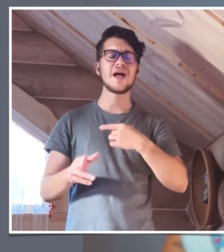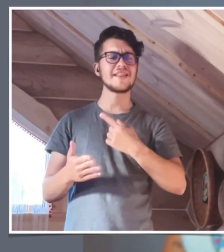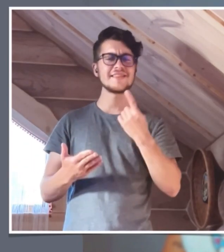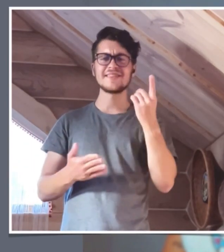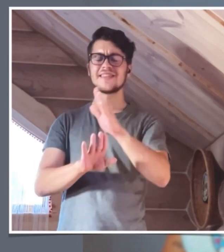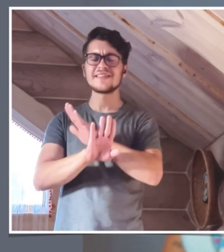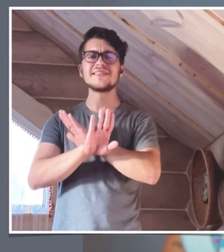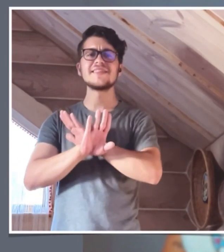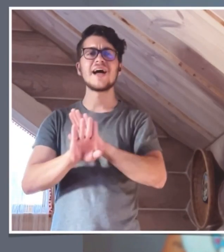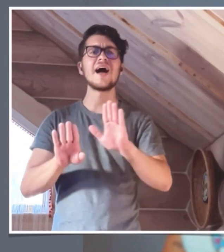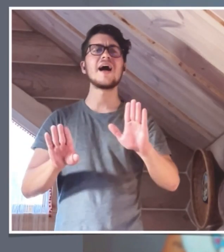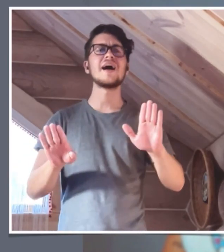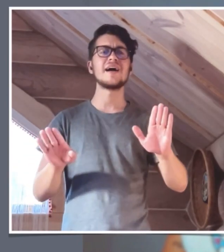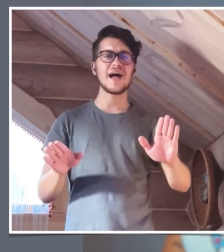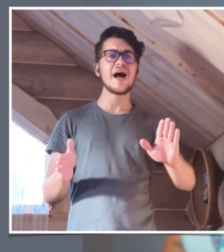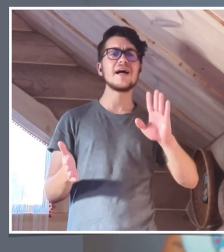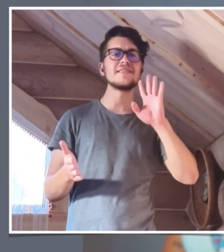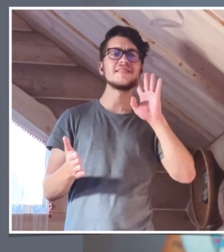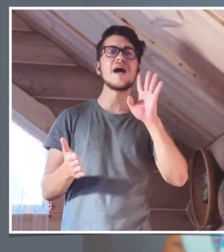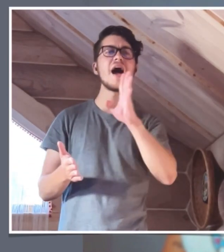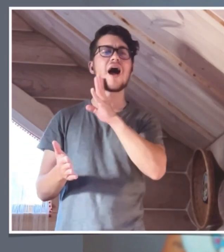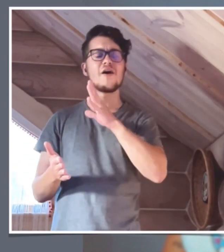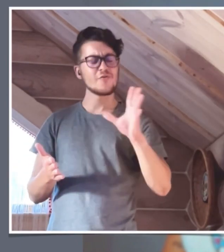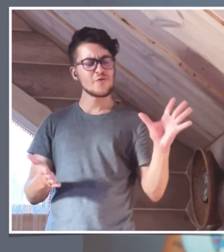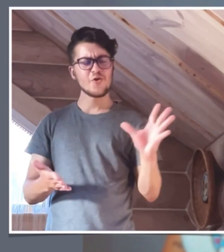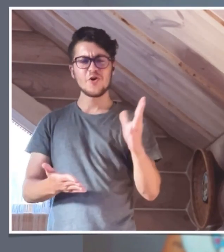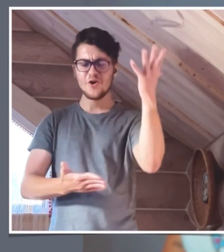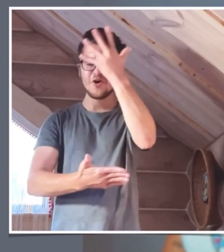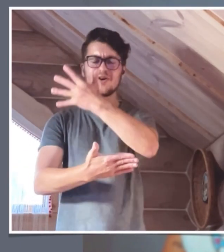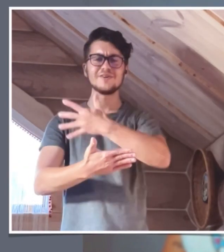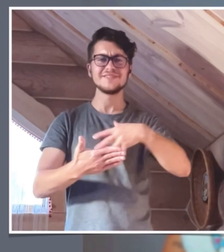лис . на